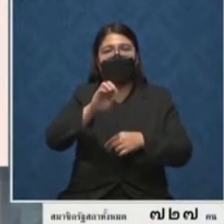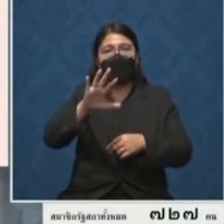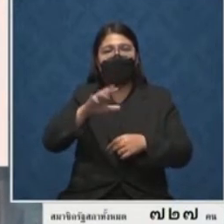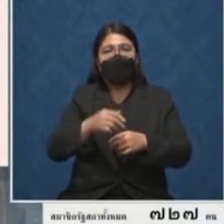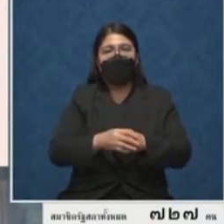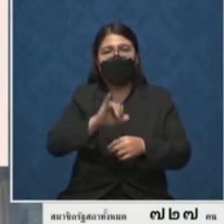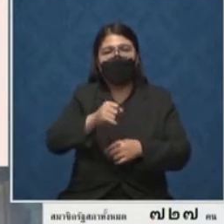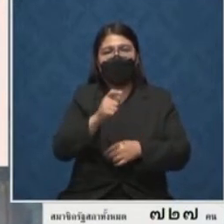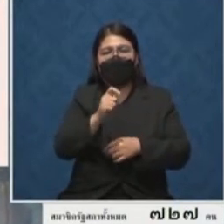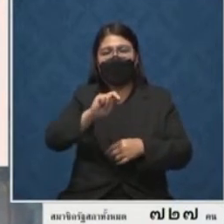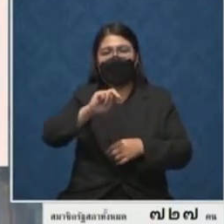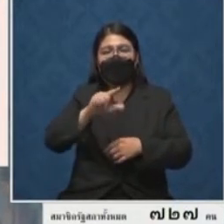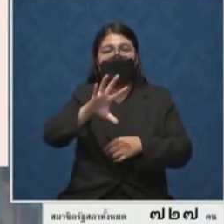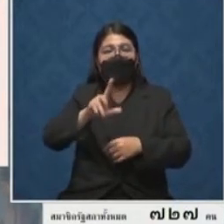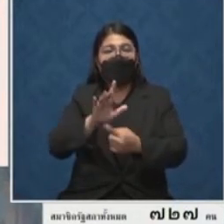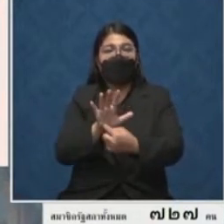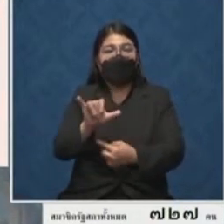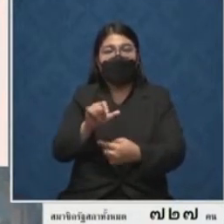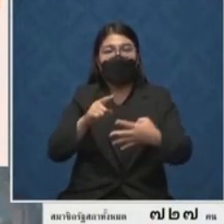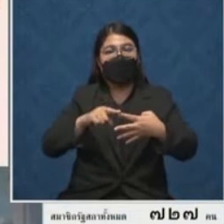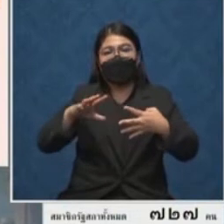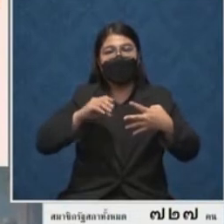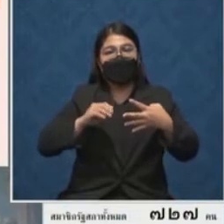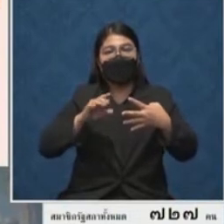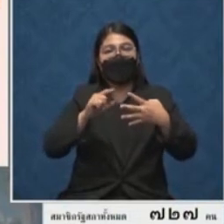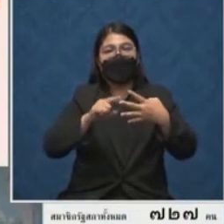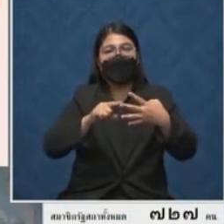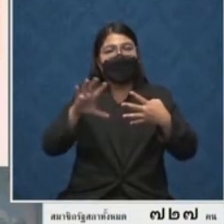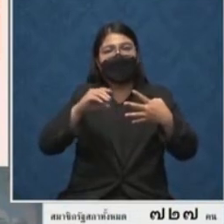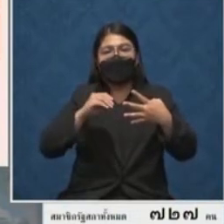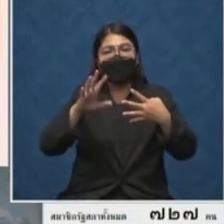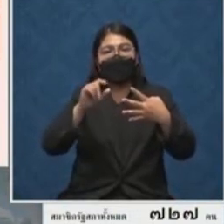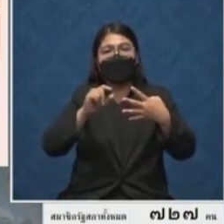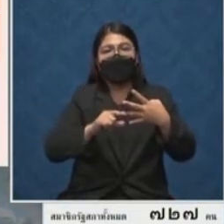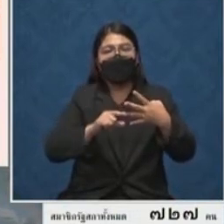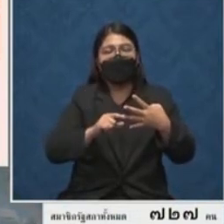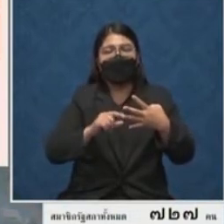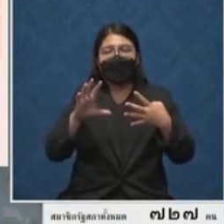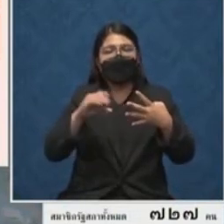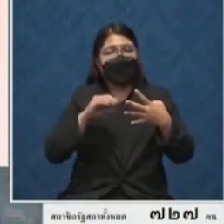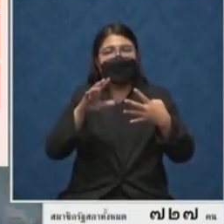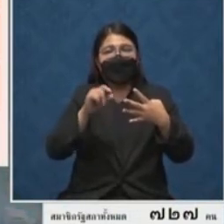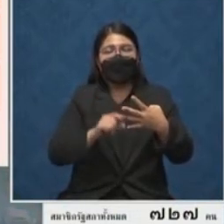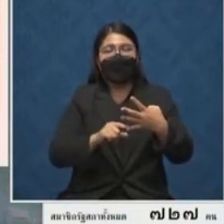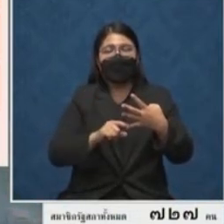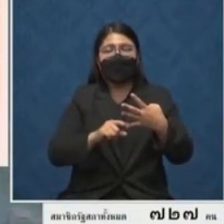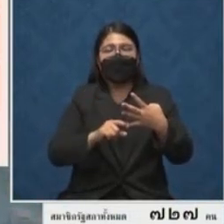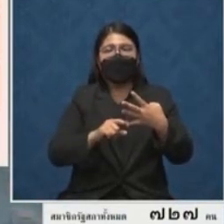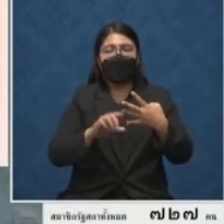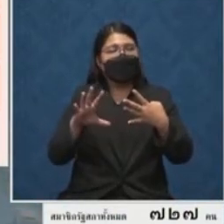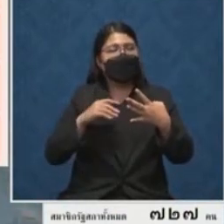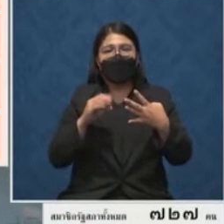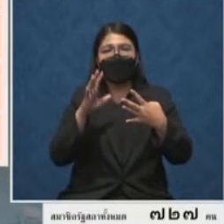อง 1ไม่รับหลักการ2ไม่รับหลักการ3ไม่รับหลักการ4ไม่รับหลัก